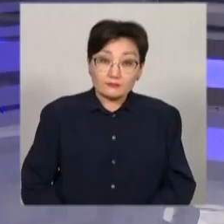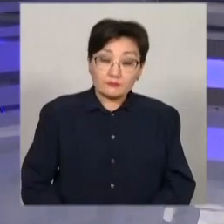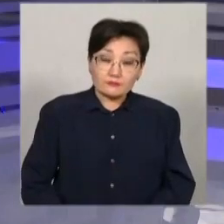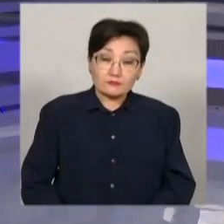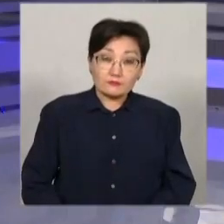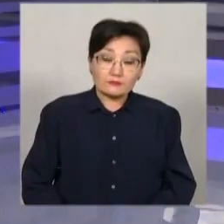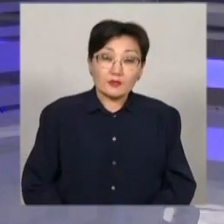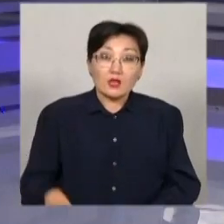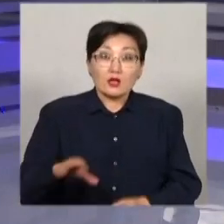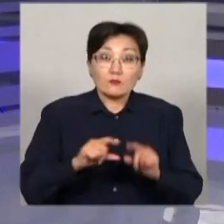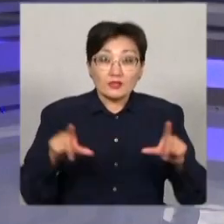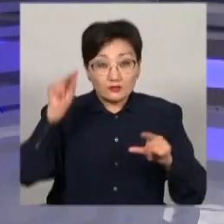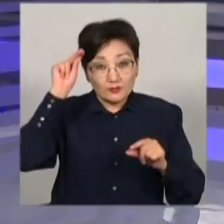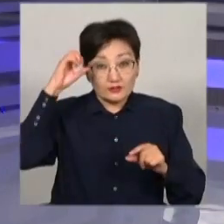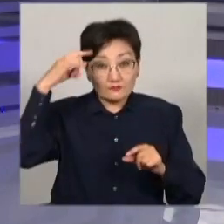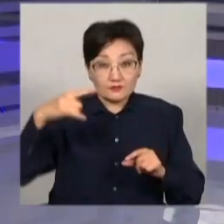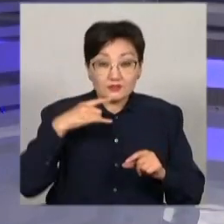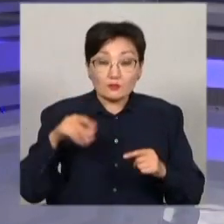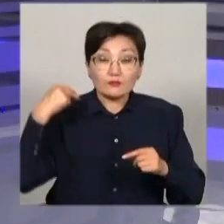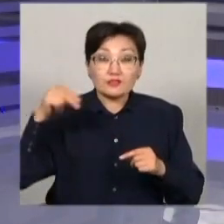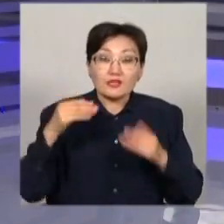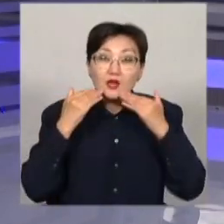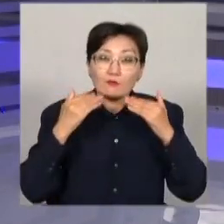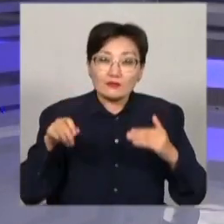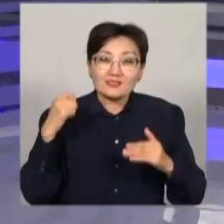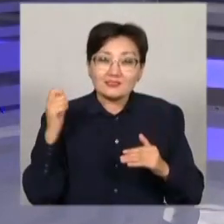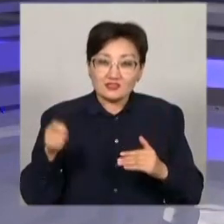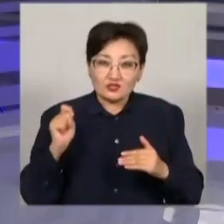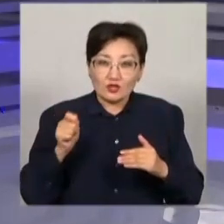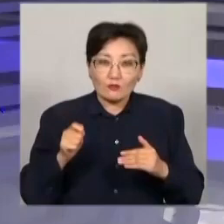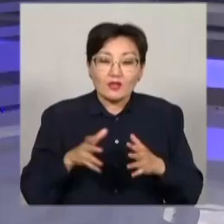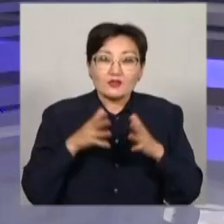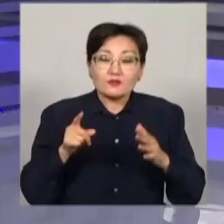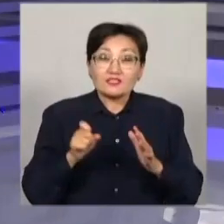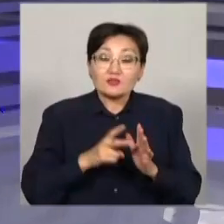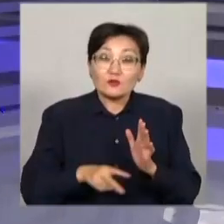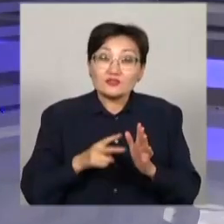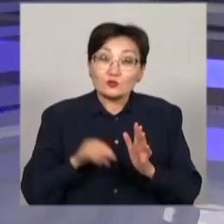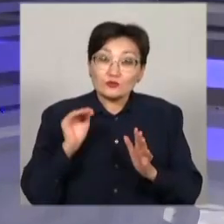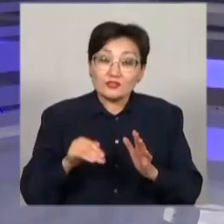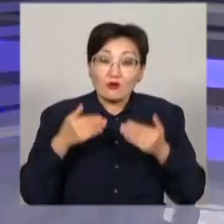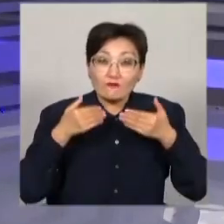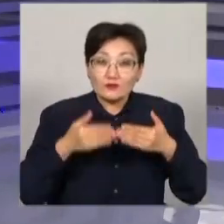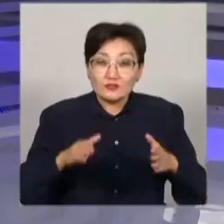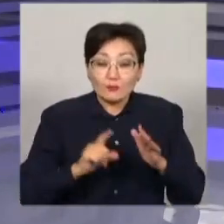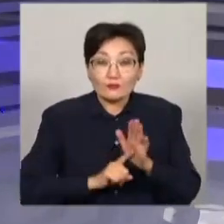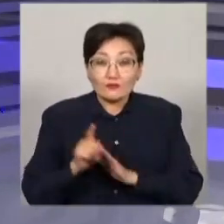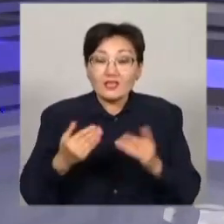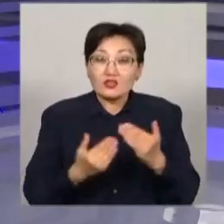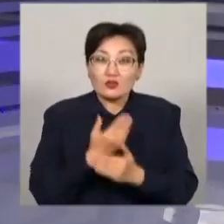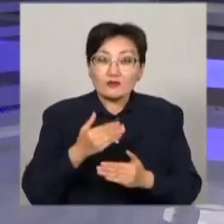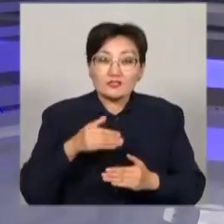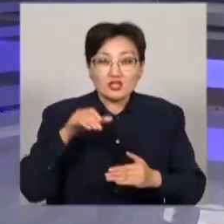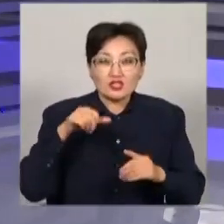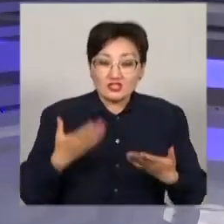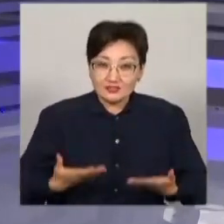во всех школах страны сегодня прозвенел последний звонок для более чем 170 тысяч выпускников начинается новый этап в